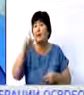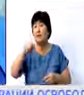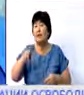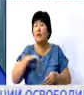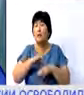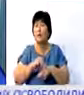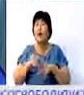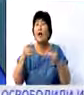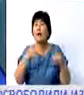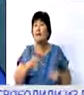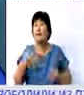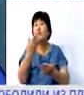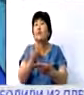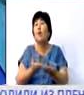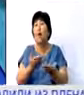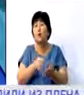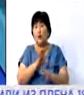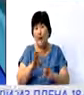диагностическую консультацию